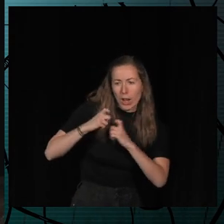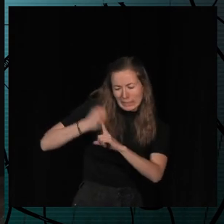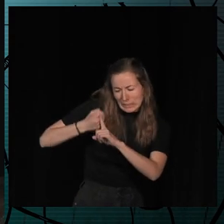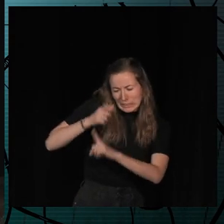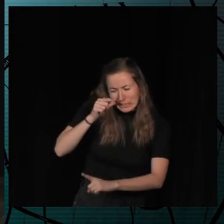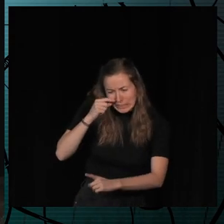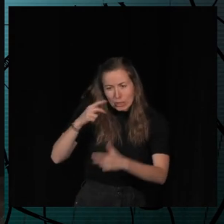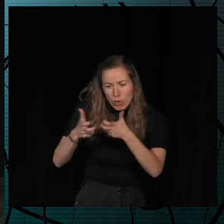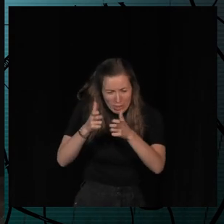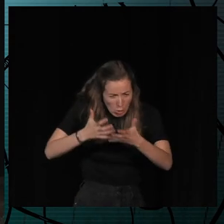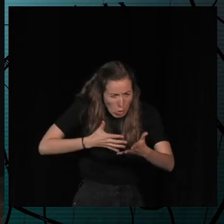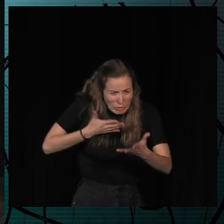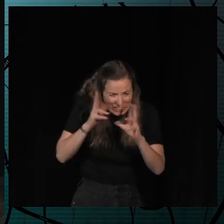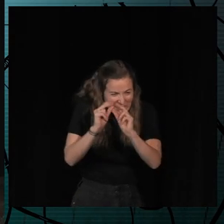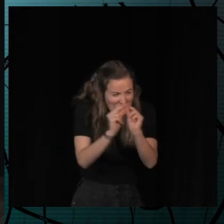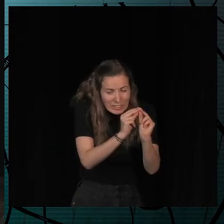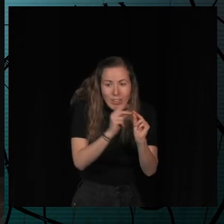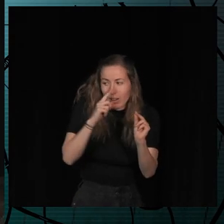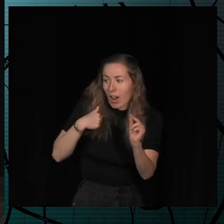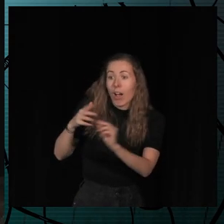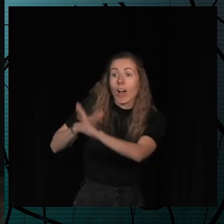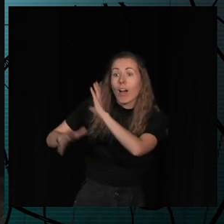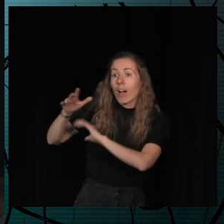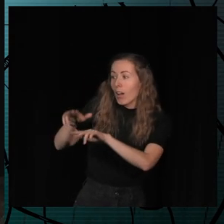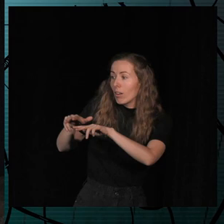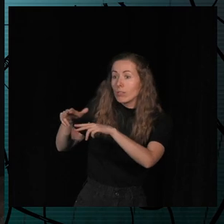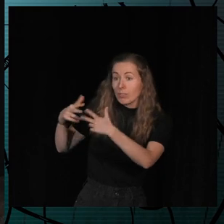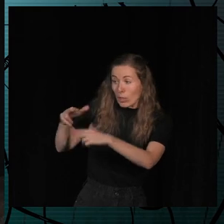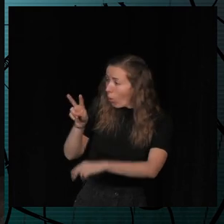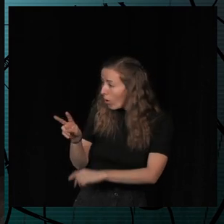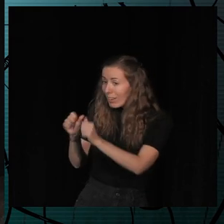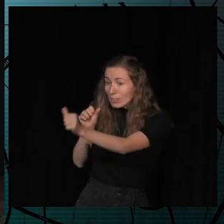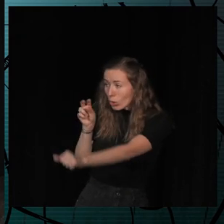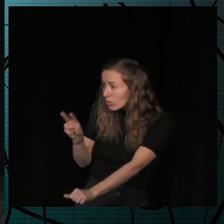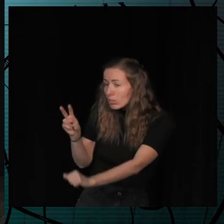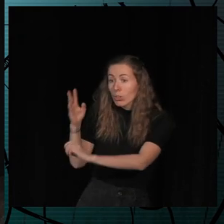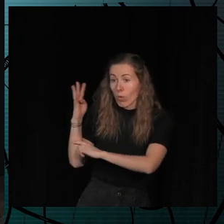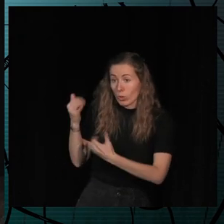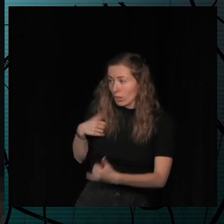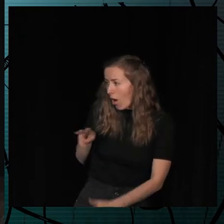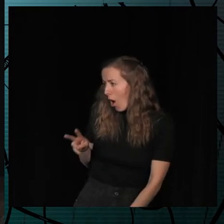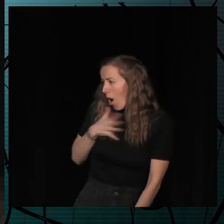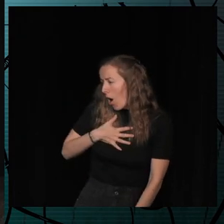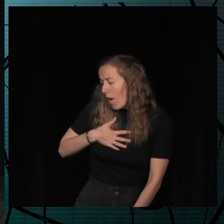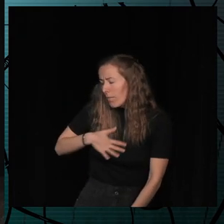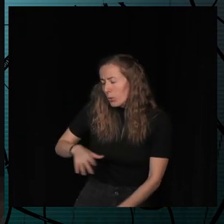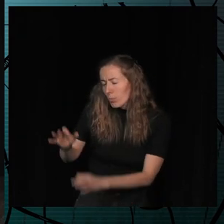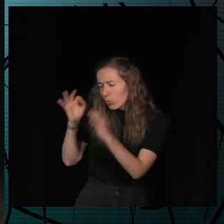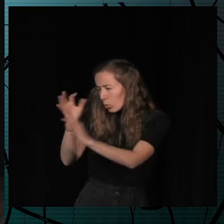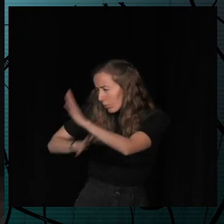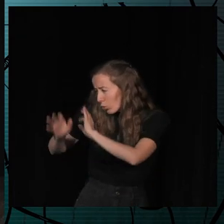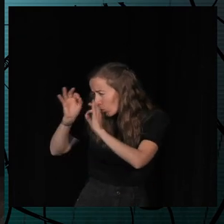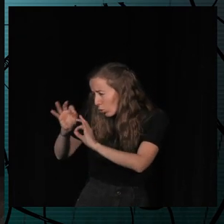d'entendre parler de jeu vidéo avec autant de justesse il y a effectivement plusieurs commentair sur le fait que le retro gaming qui fonctionne